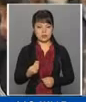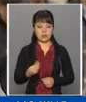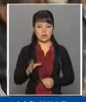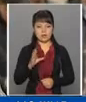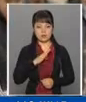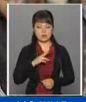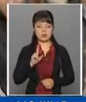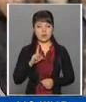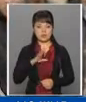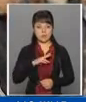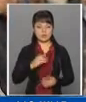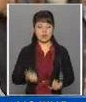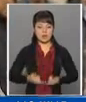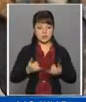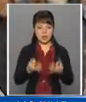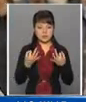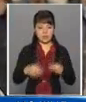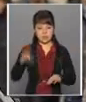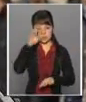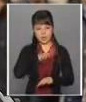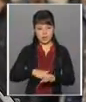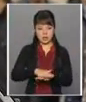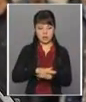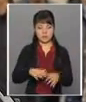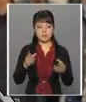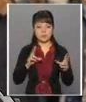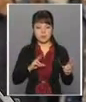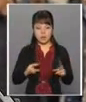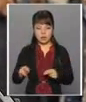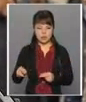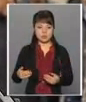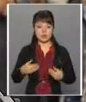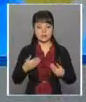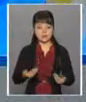кірпішін қалаған тәуелсіз елде бақытты ғұмыр тілеймін.